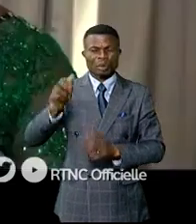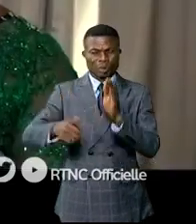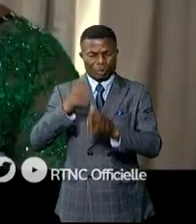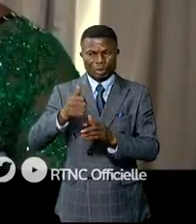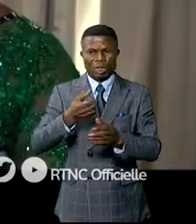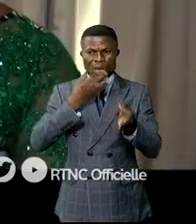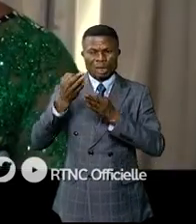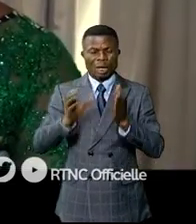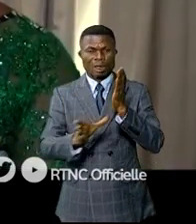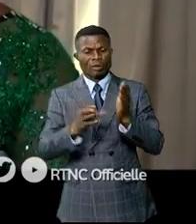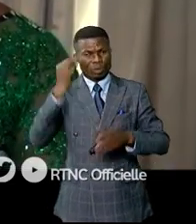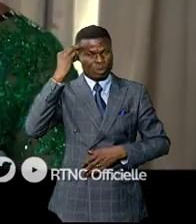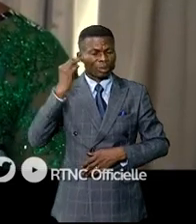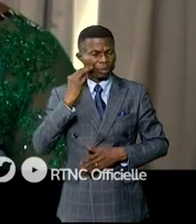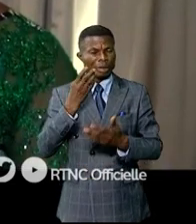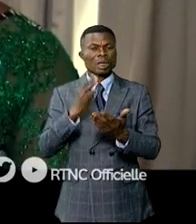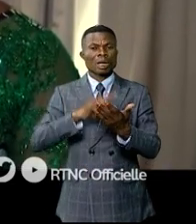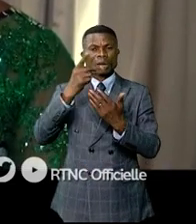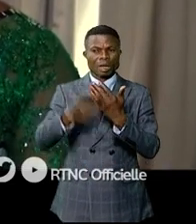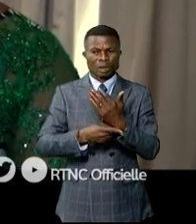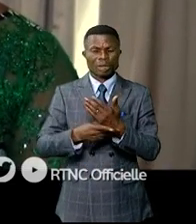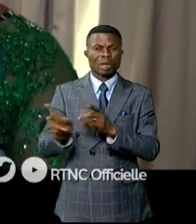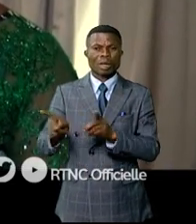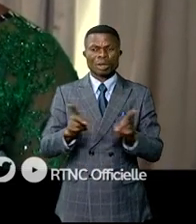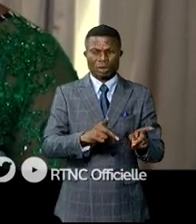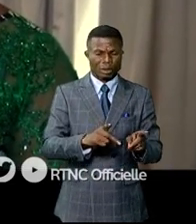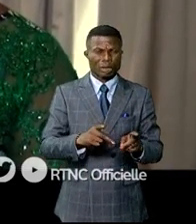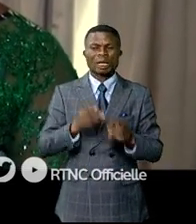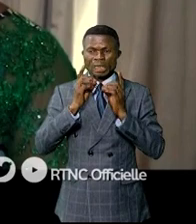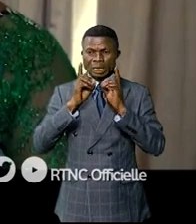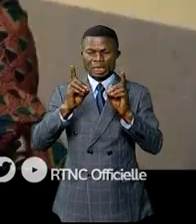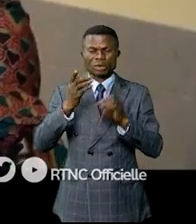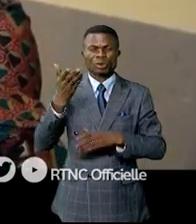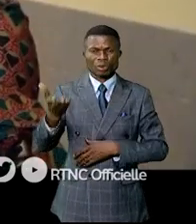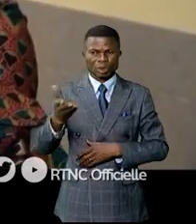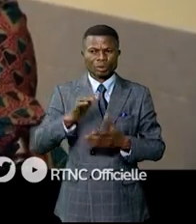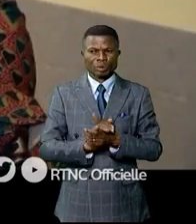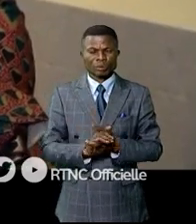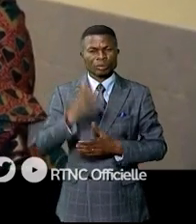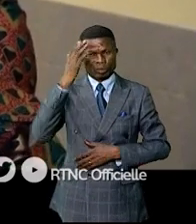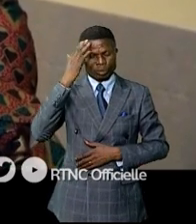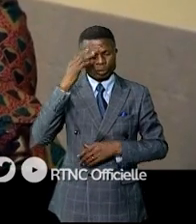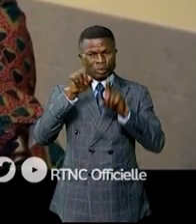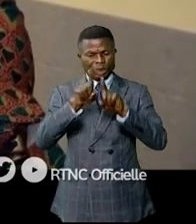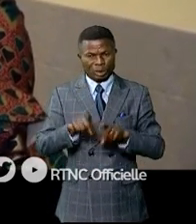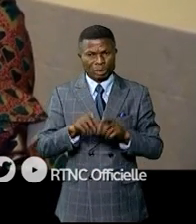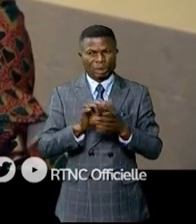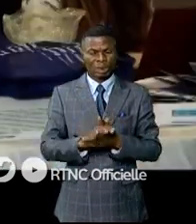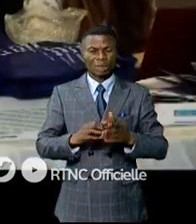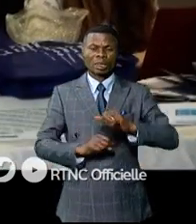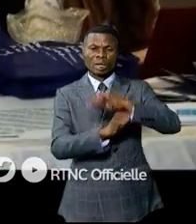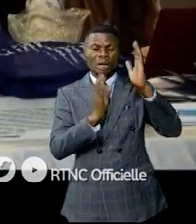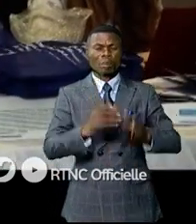la vice-première ministre, ministre du Plan Élisée Mounembwe, dans son mot de circonstance. À savoir également que le